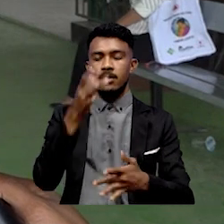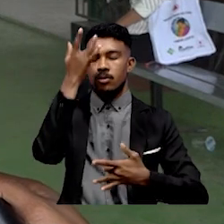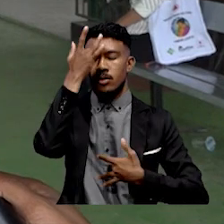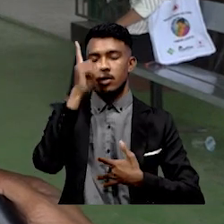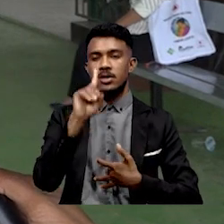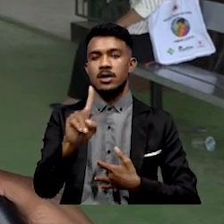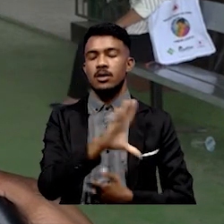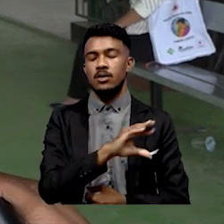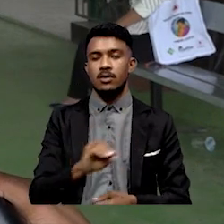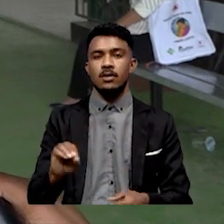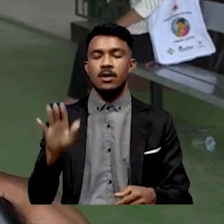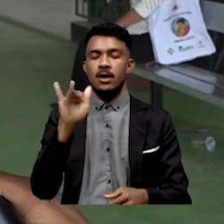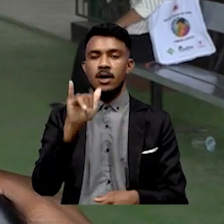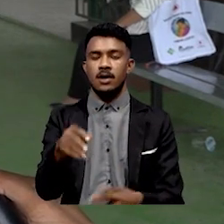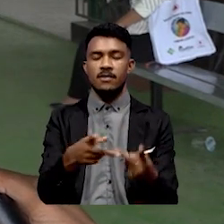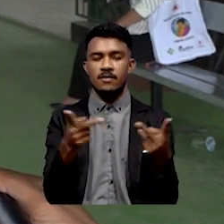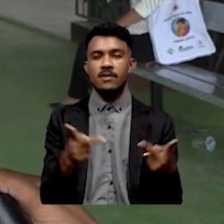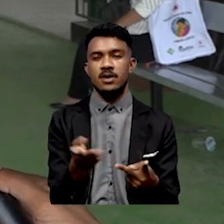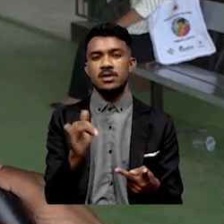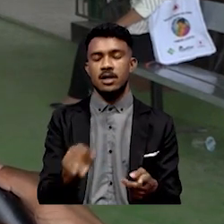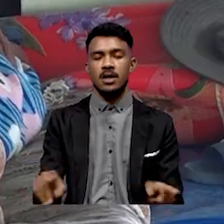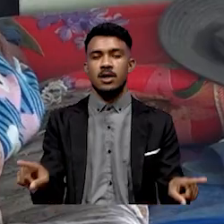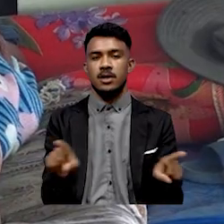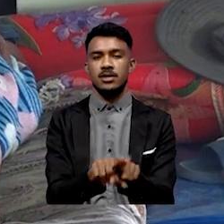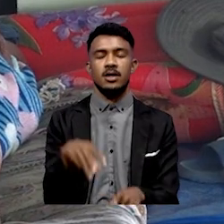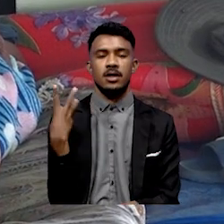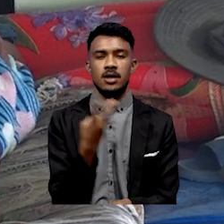iha fatin sira nesane ita mos prepara hela